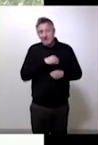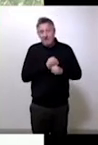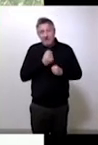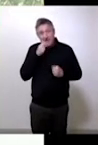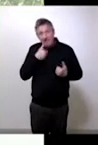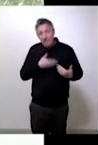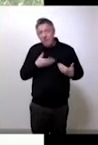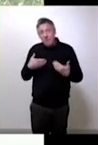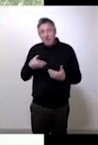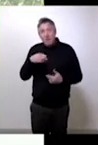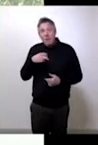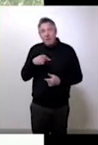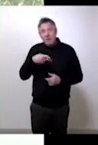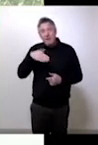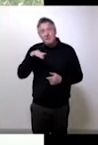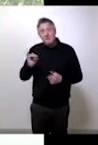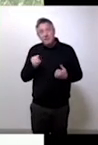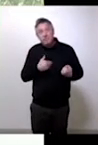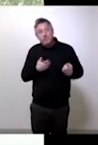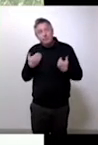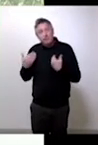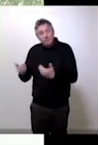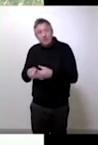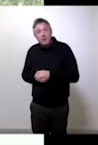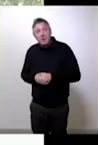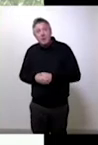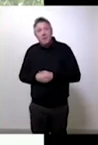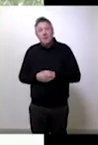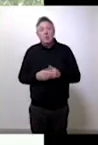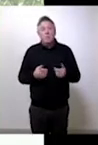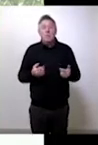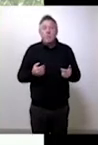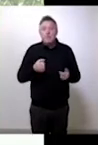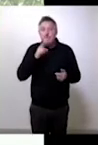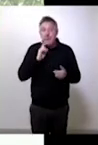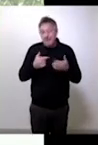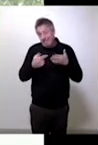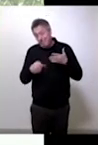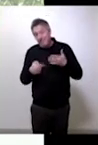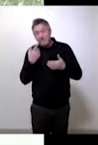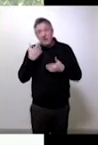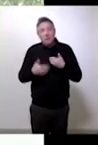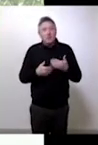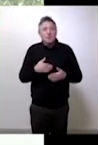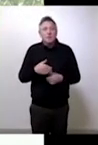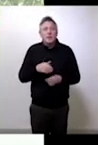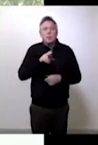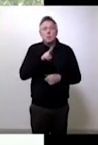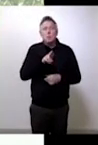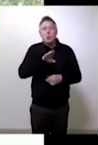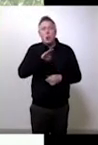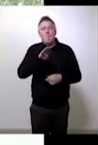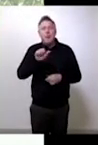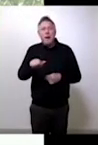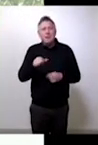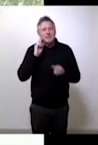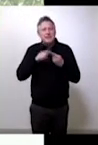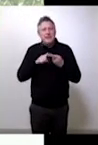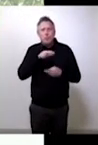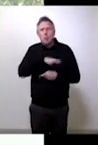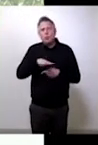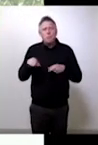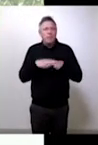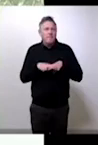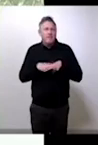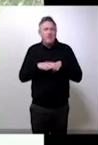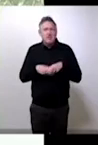AMI. On va pouvoir mettre tout ça en œuvre dès le mois de mai, et on est dans l'attente aussi de la remise d'une étude de l'AURBA sur le logement vacant, a priori pour le